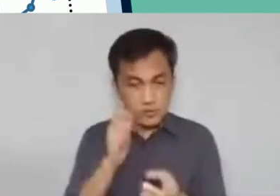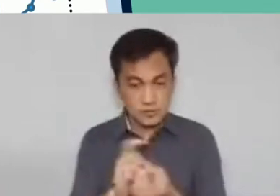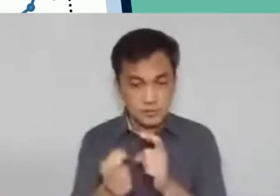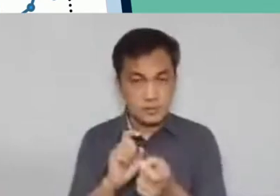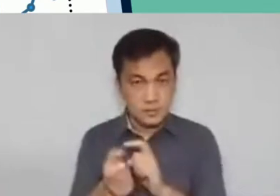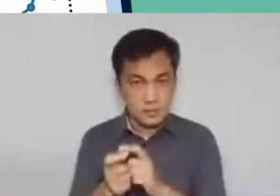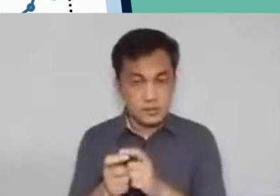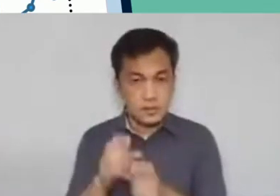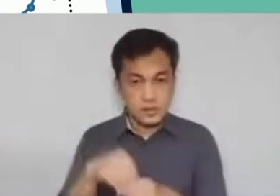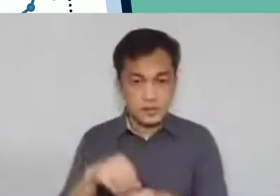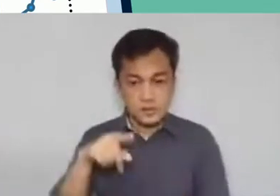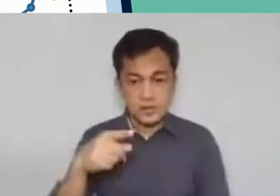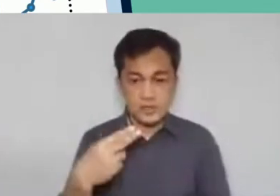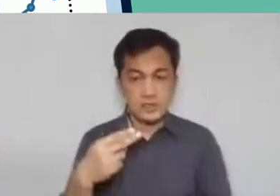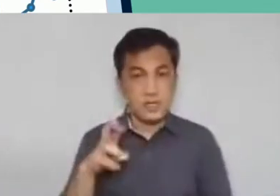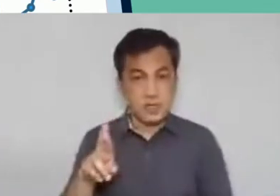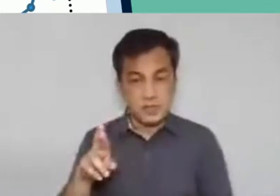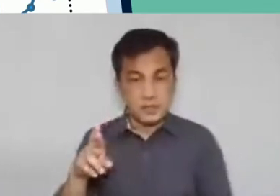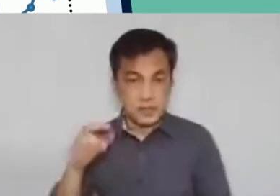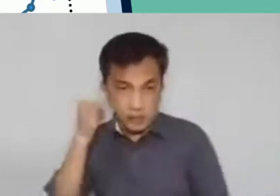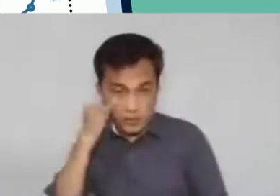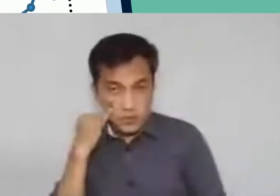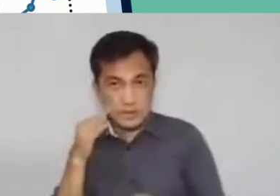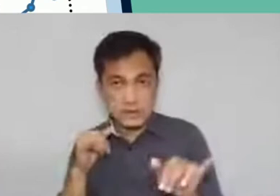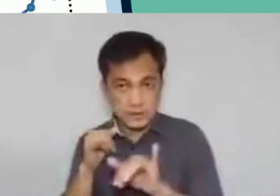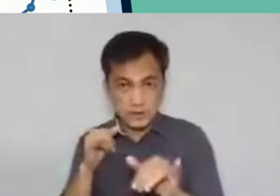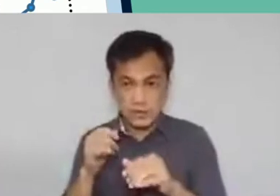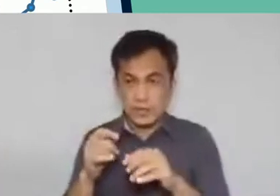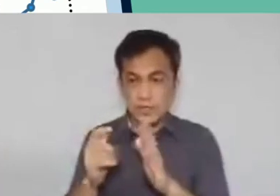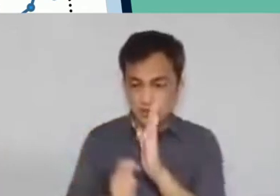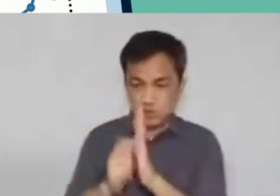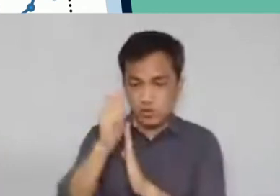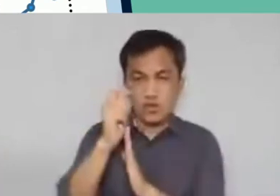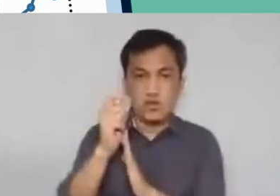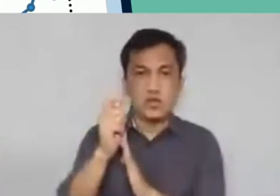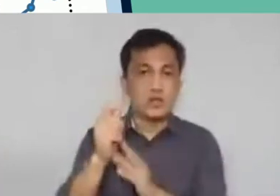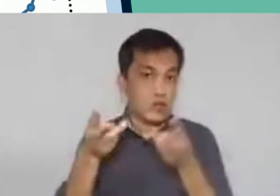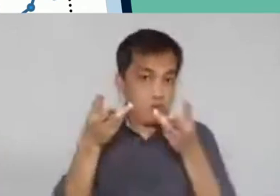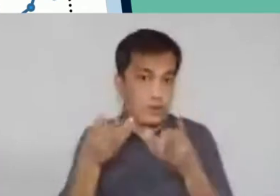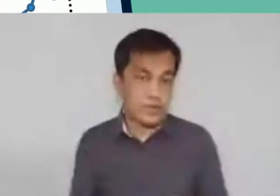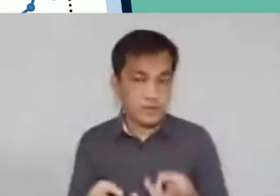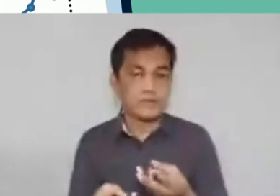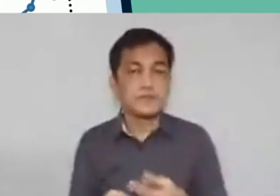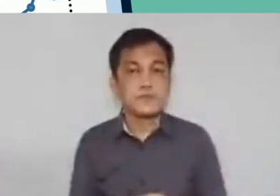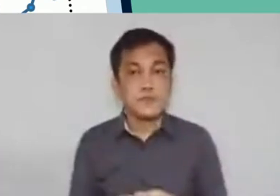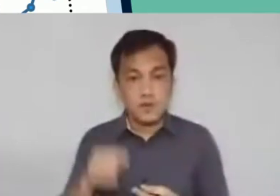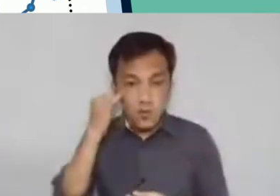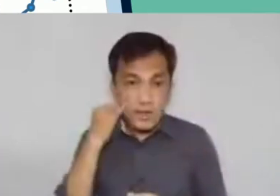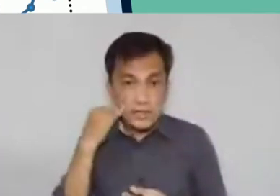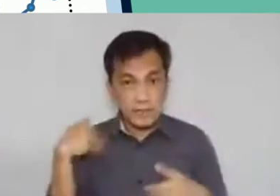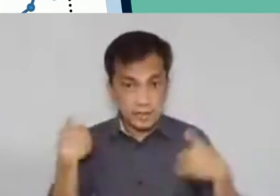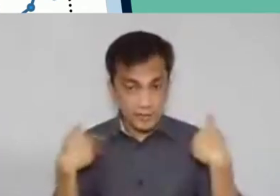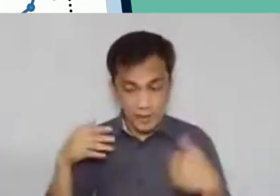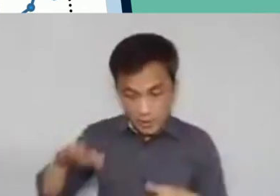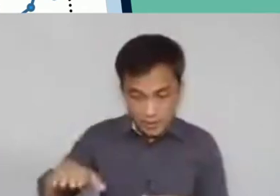nilalaman ng PHR ni Juana gaya ng kanyang tangkad at timbang. Dahil si Juana ay bata pa, si